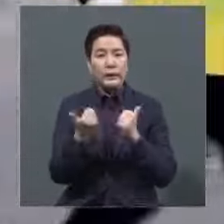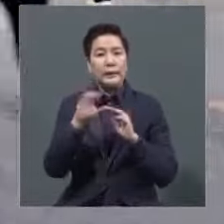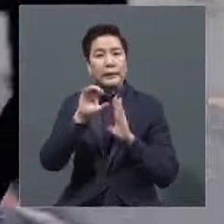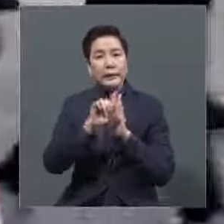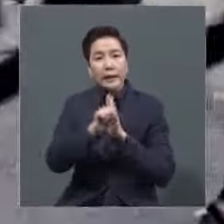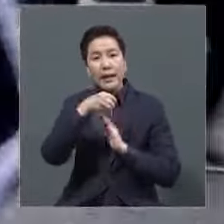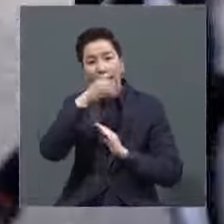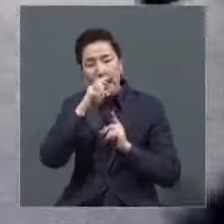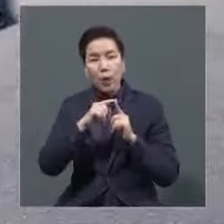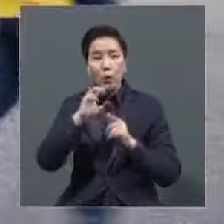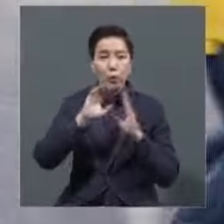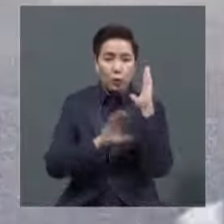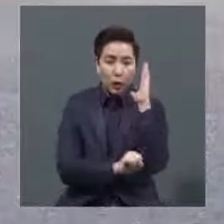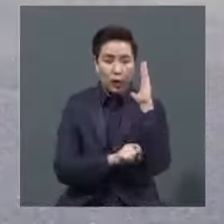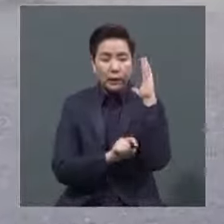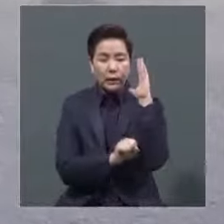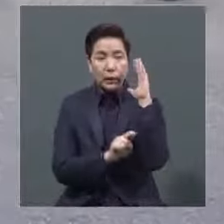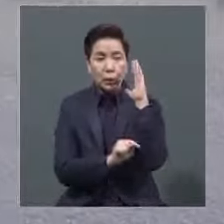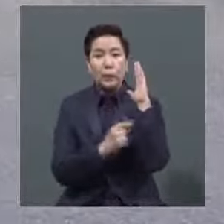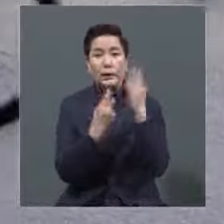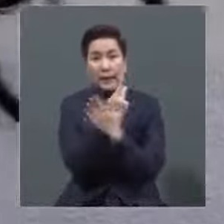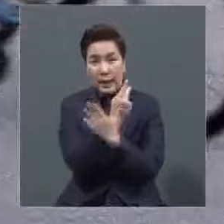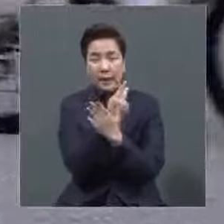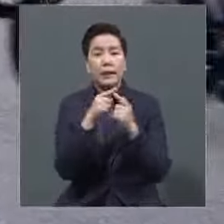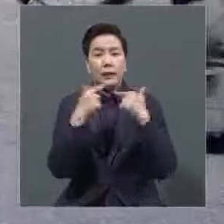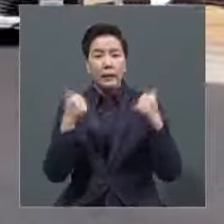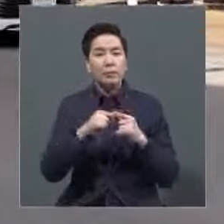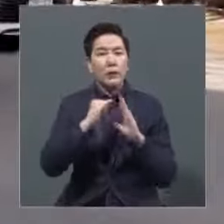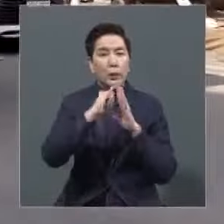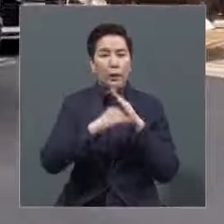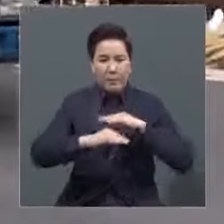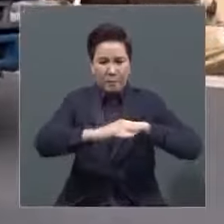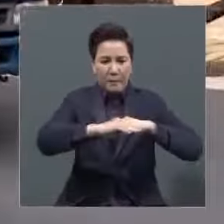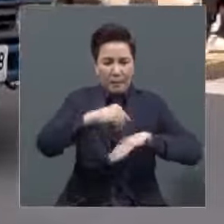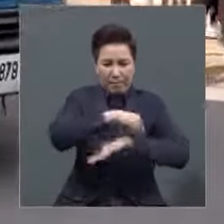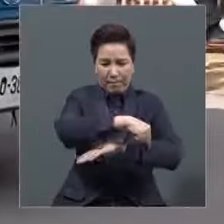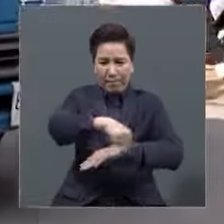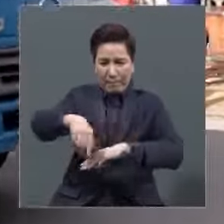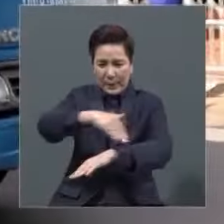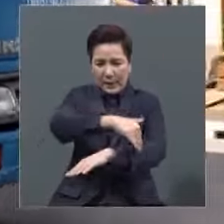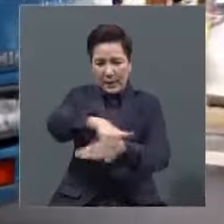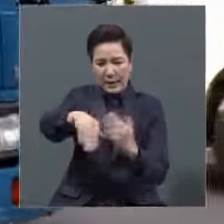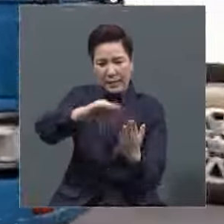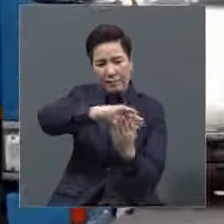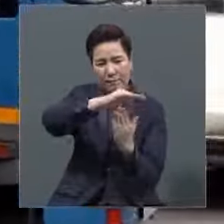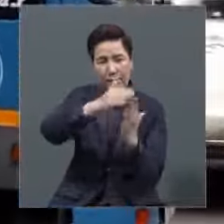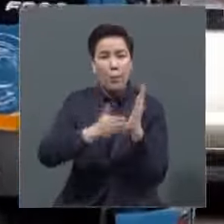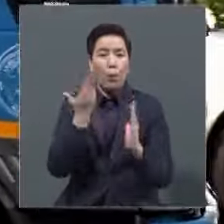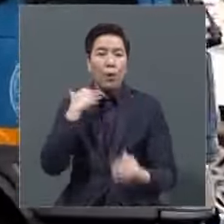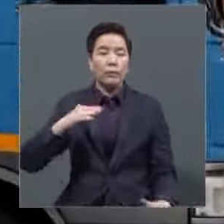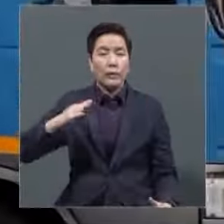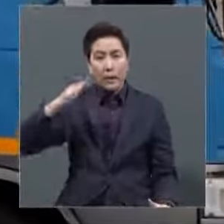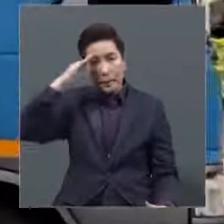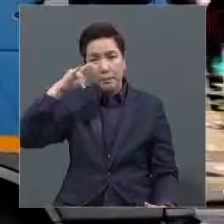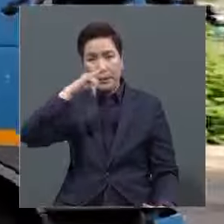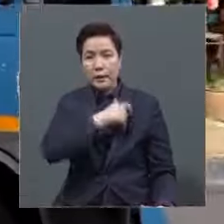อนเชียงรายบึงกาฬนครพนมอุบลราชธานีสระแก้วตราดสงขลาสตูลและกาญจนบุรีซึ่ง